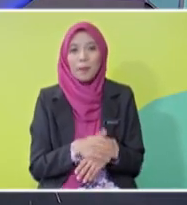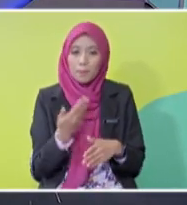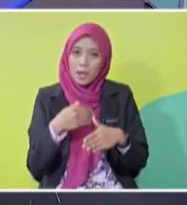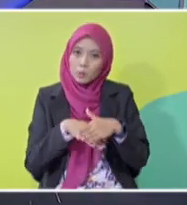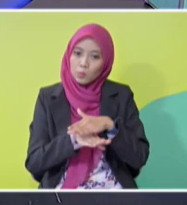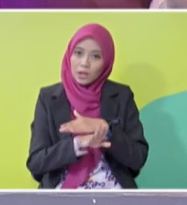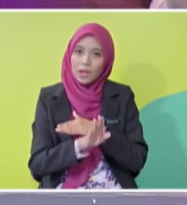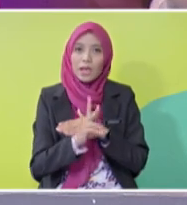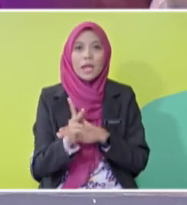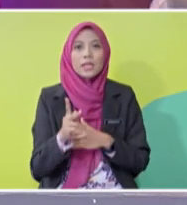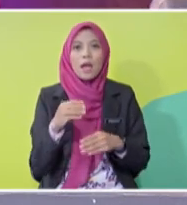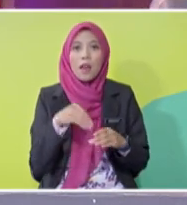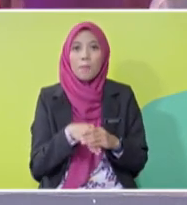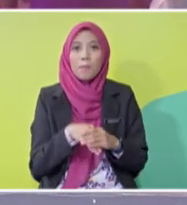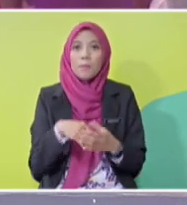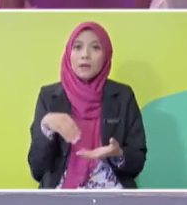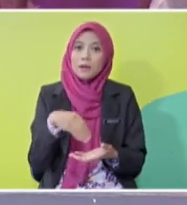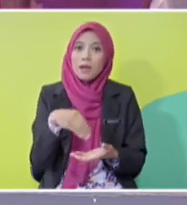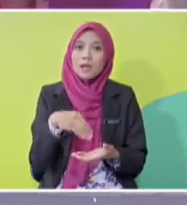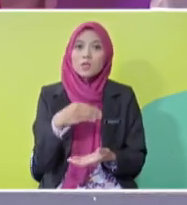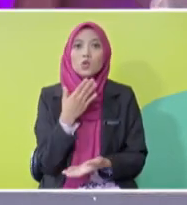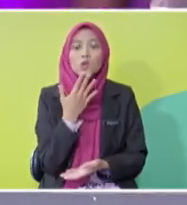bekas berwarna orange